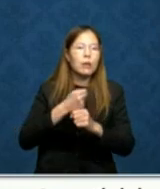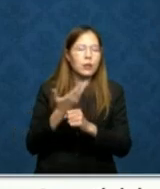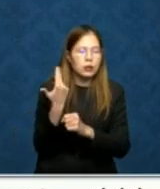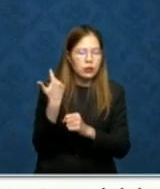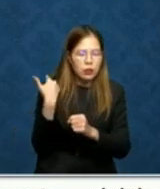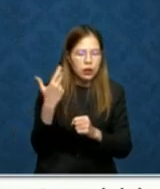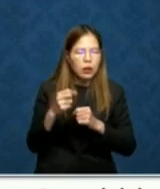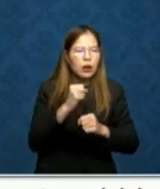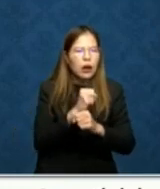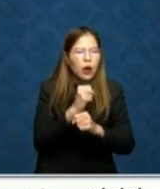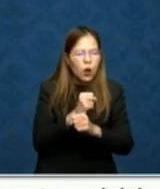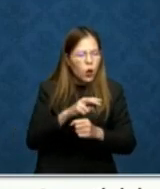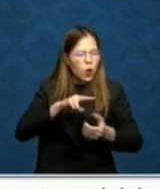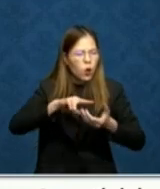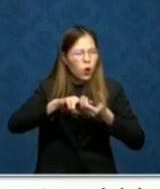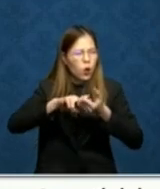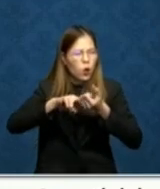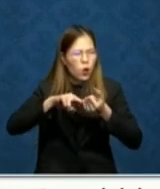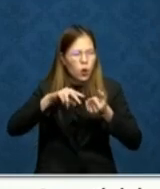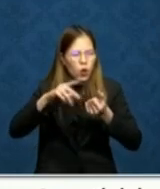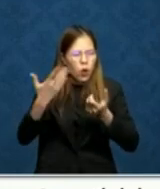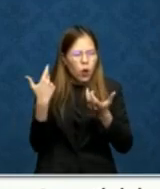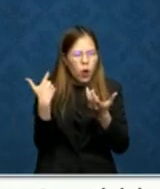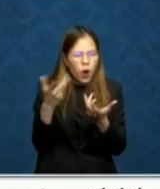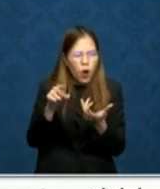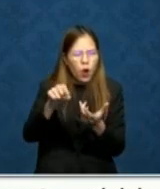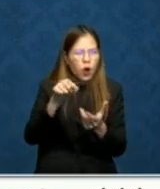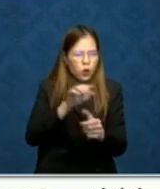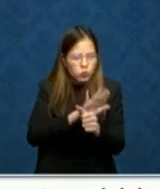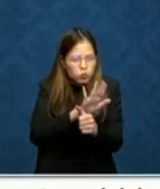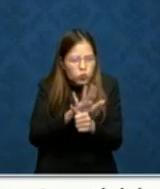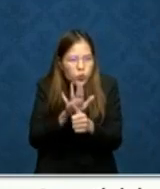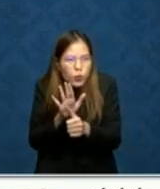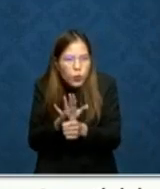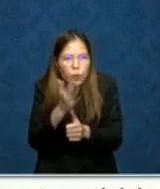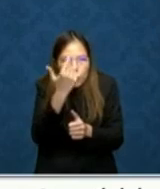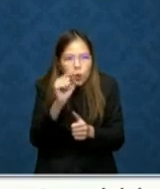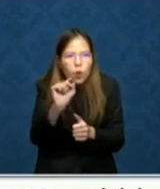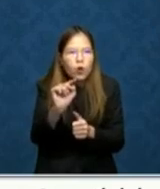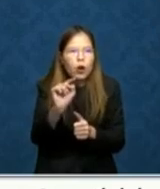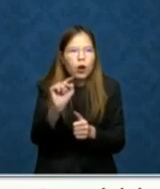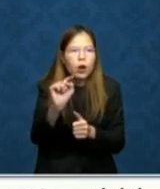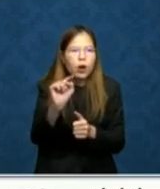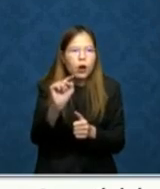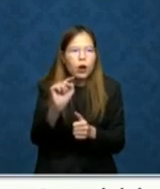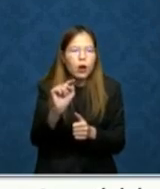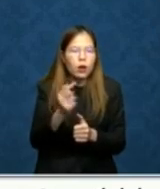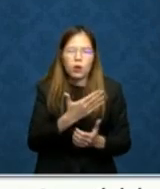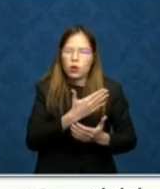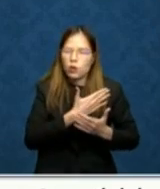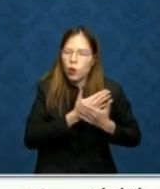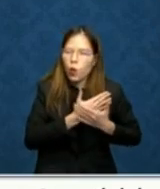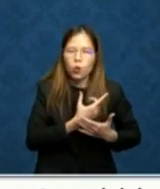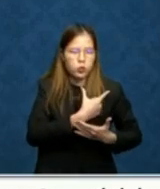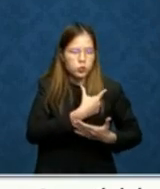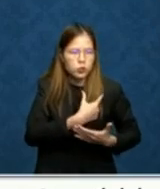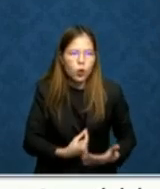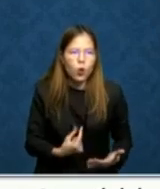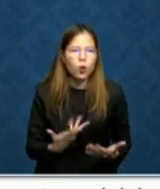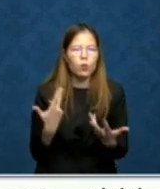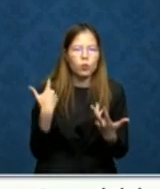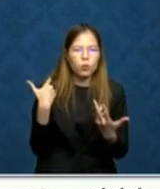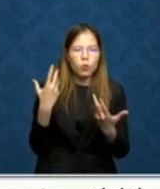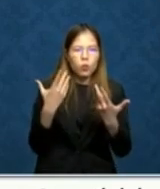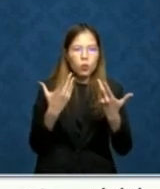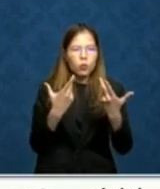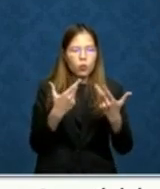ค่ะถูกแฟนคลับสะกดรอยทำร้ายร่างกายค่ะสาเหตุเพราะว่าแฟนคลับคนนี้นะคะเกิดอาการคลั่งไคล้ไอดอลสาวจนเกินขอบเขตมี